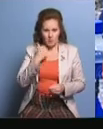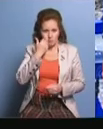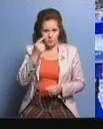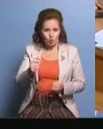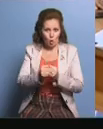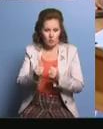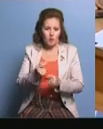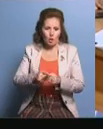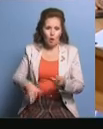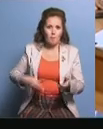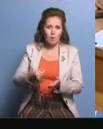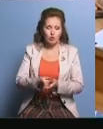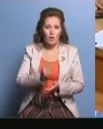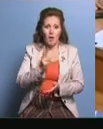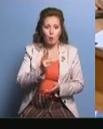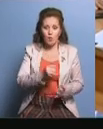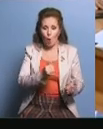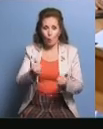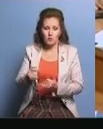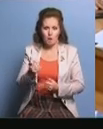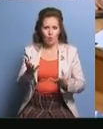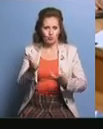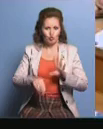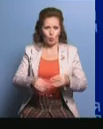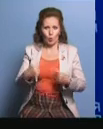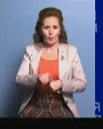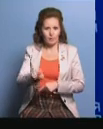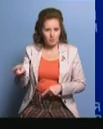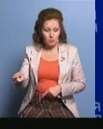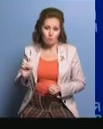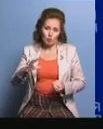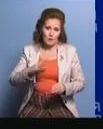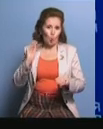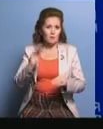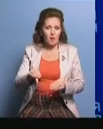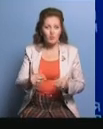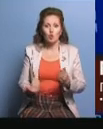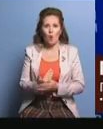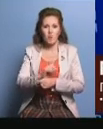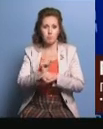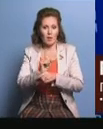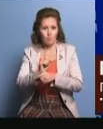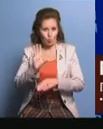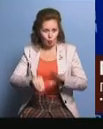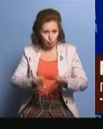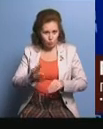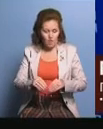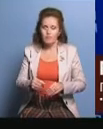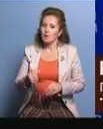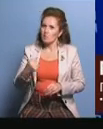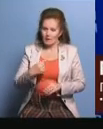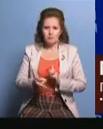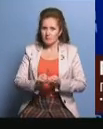за счет других. Например, установить новые приборы учета. Мы этот вопрос искореним в нашем городе. И люди